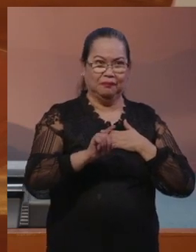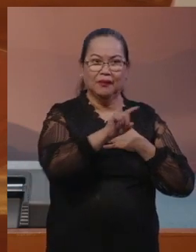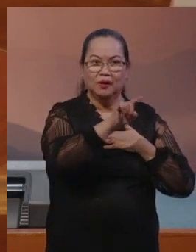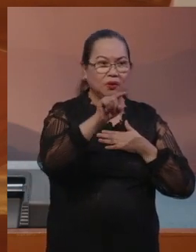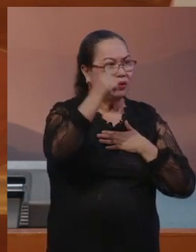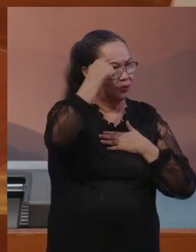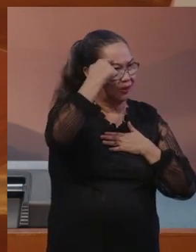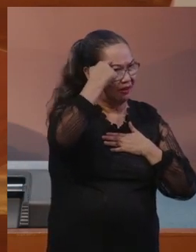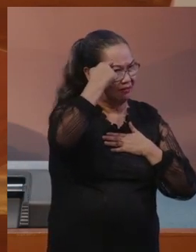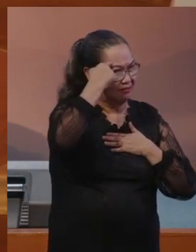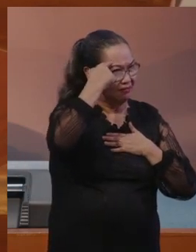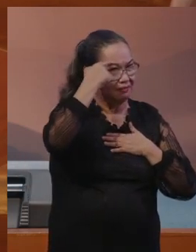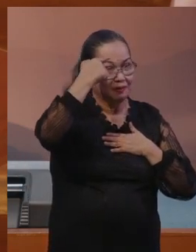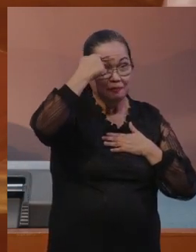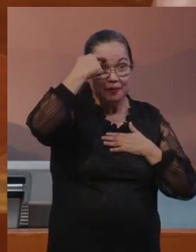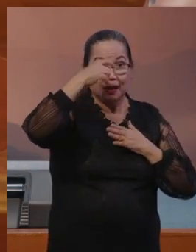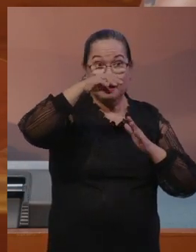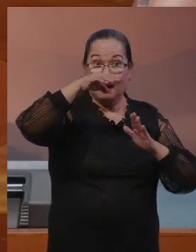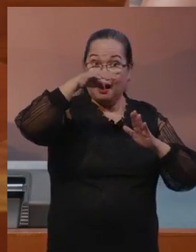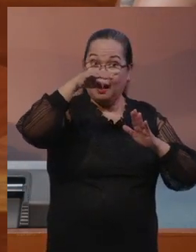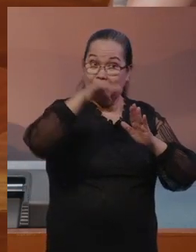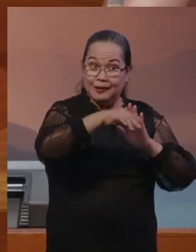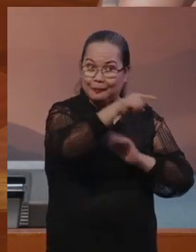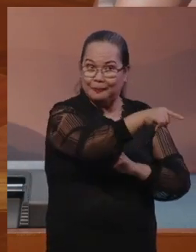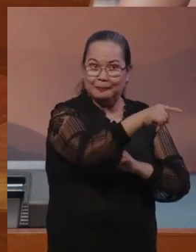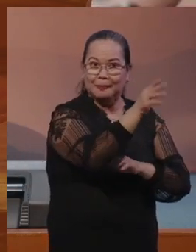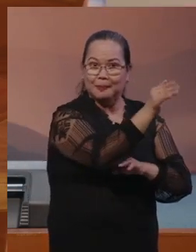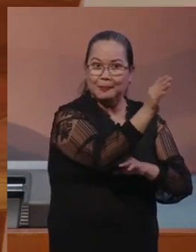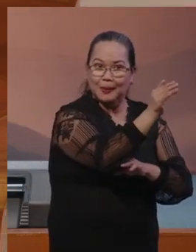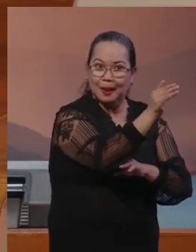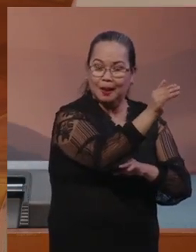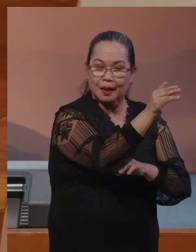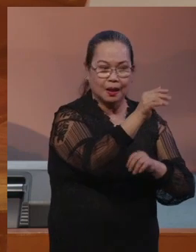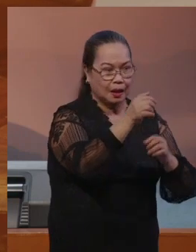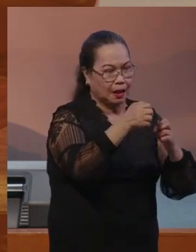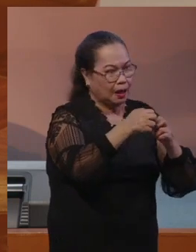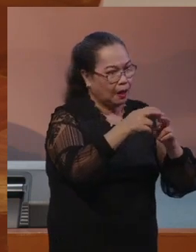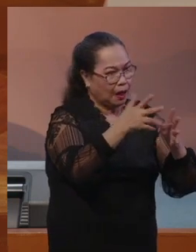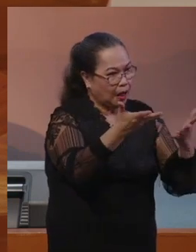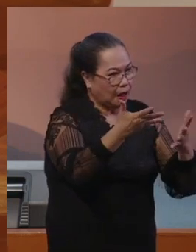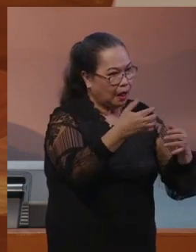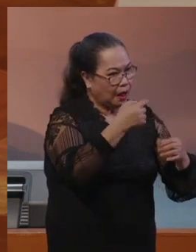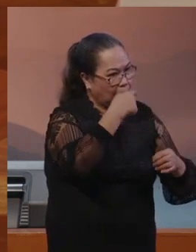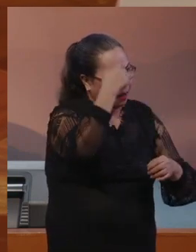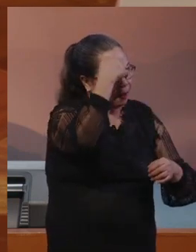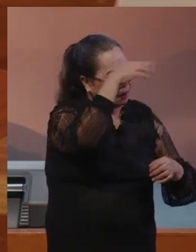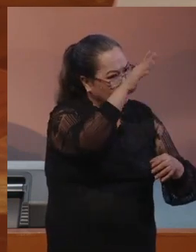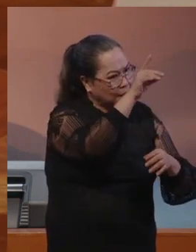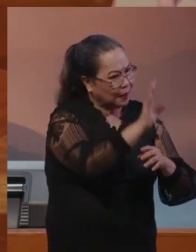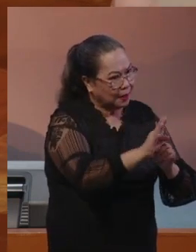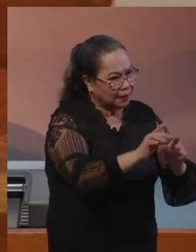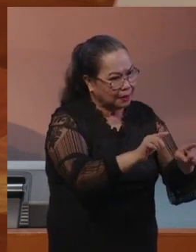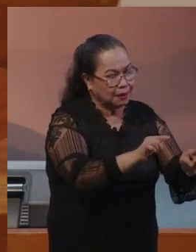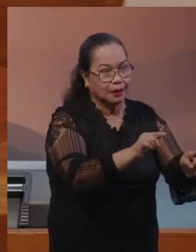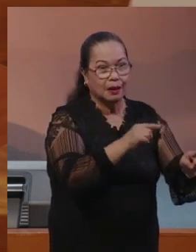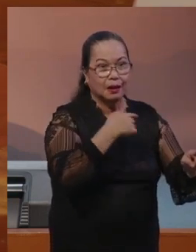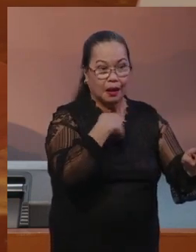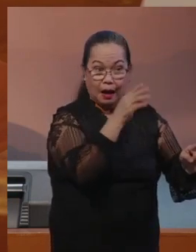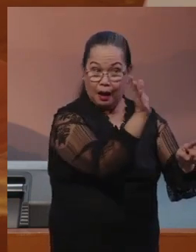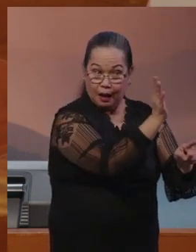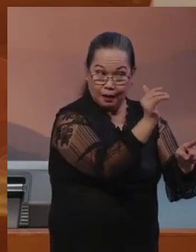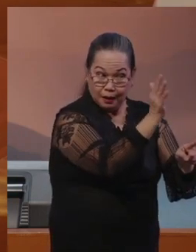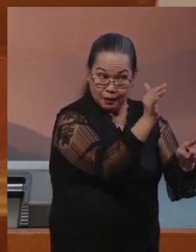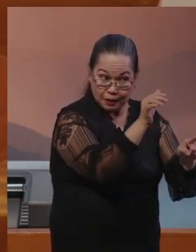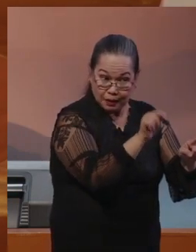Mag-isip-isip po kayo. Kung isang paganong babae na walang kahit na anong relihiyon sa kanyang buhay, na